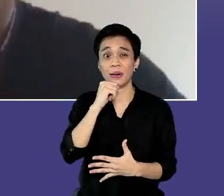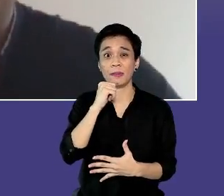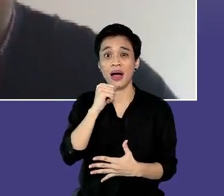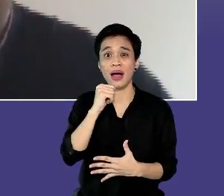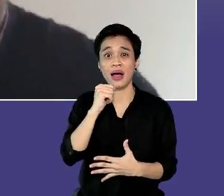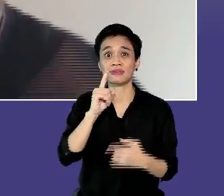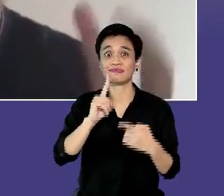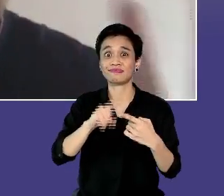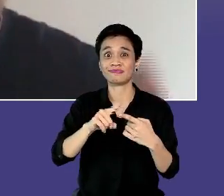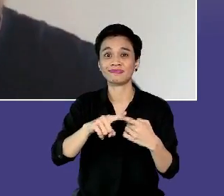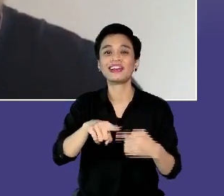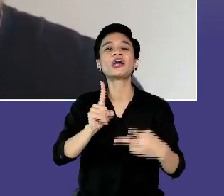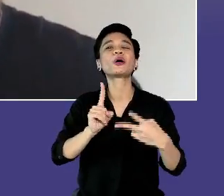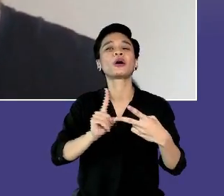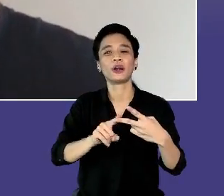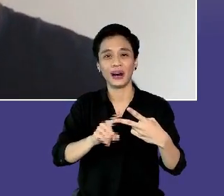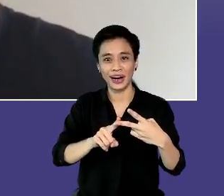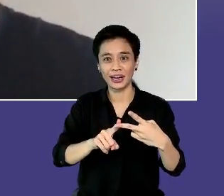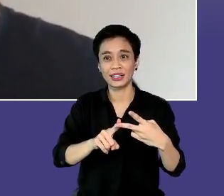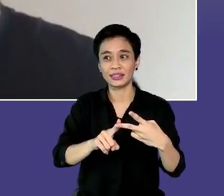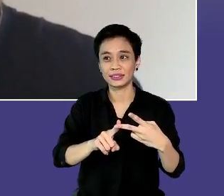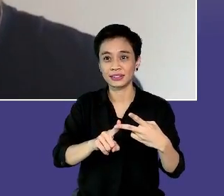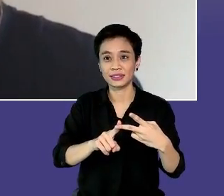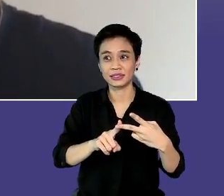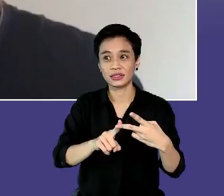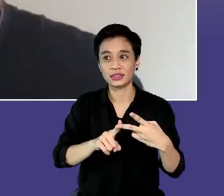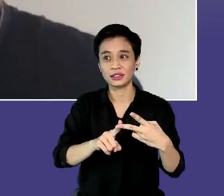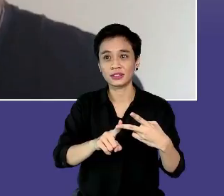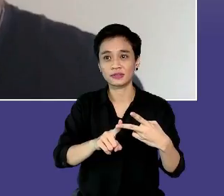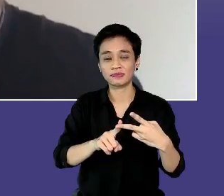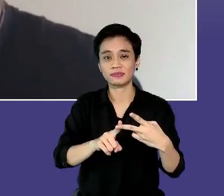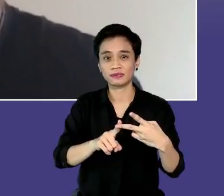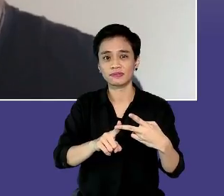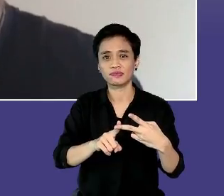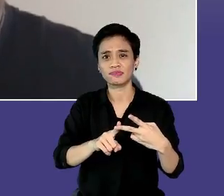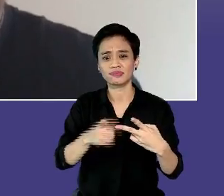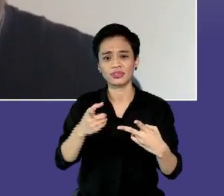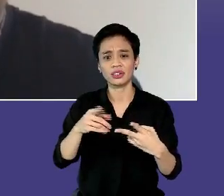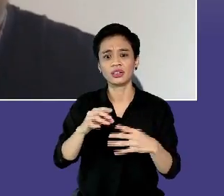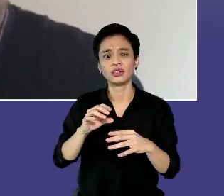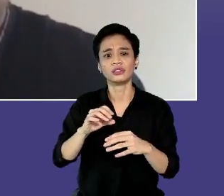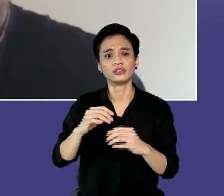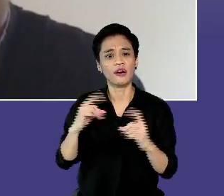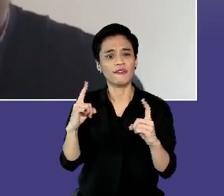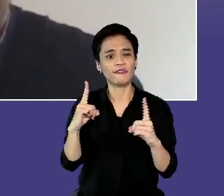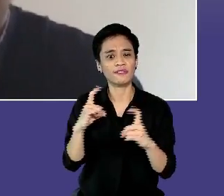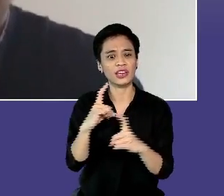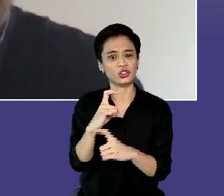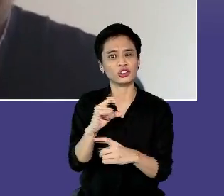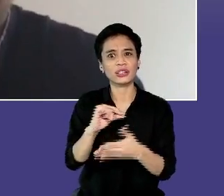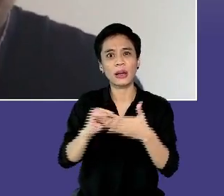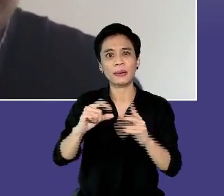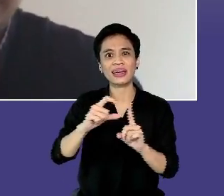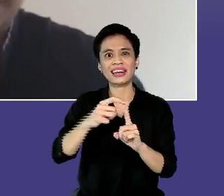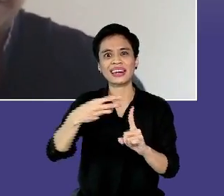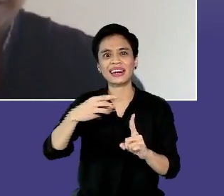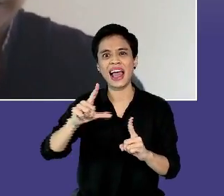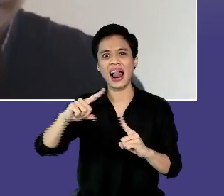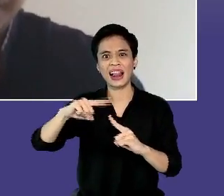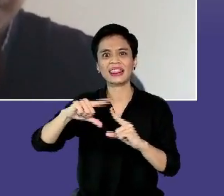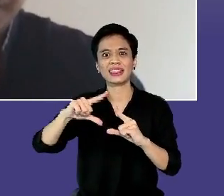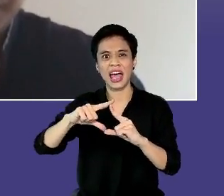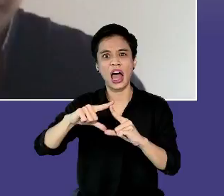pertama saya. Pertanyaan kedua adalah, seberapa berbahayanyakah virus COVID varian Delta ini untuk Indonesia? Terima kasih,